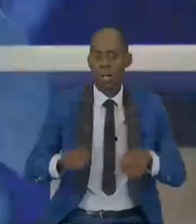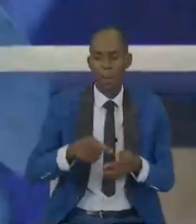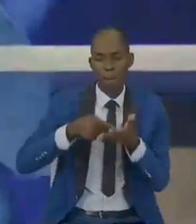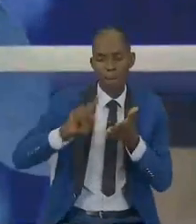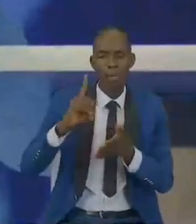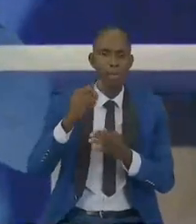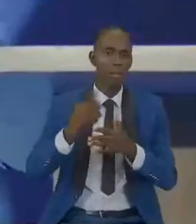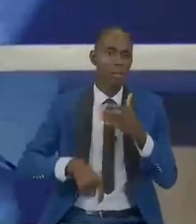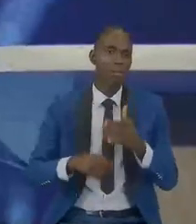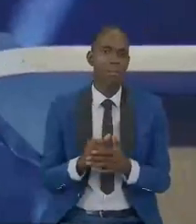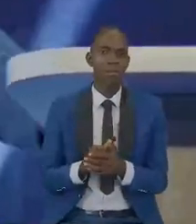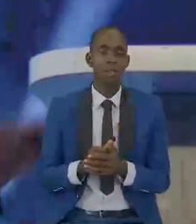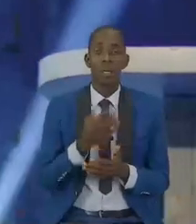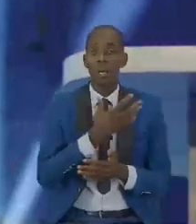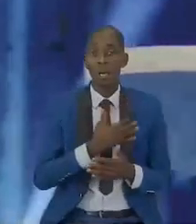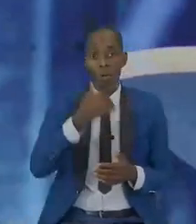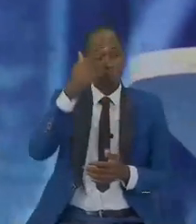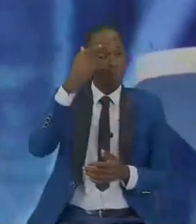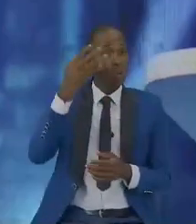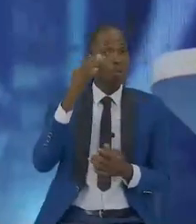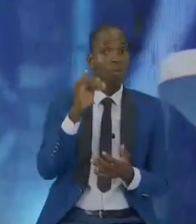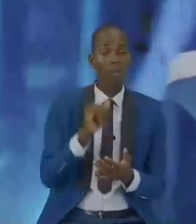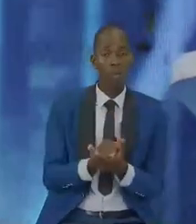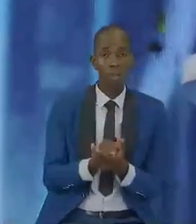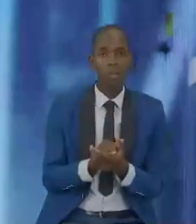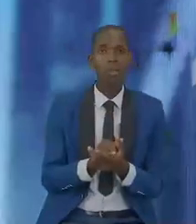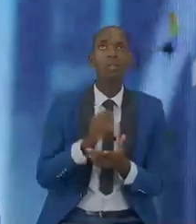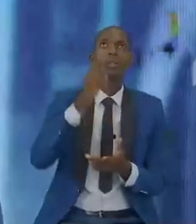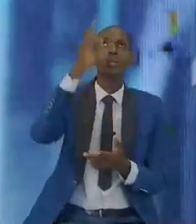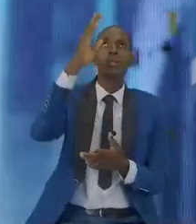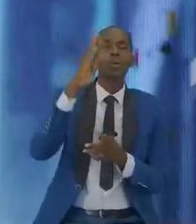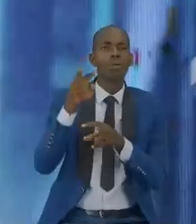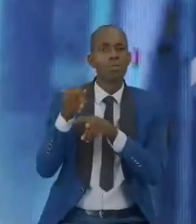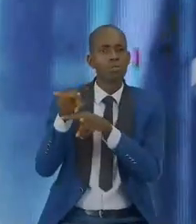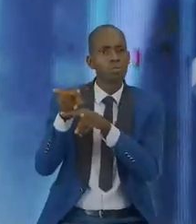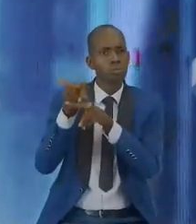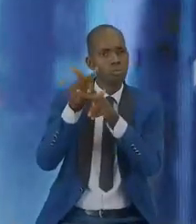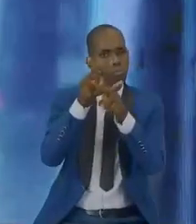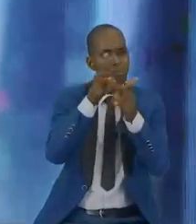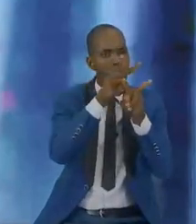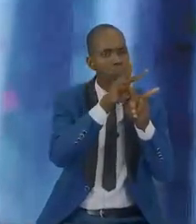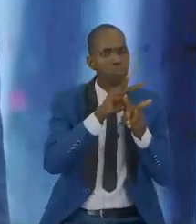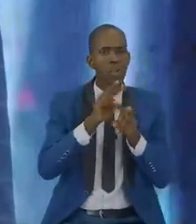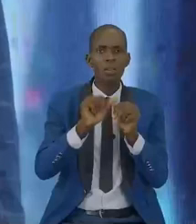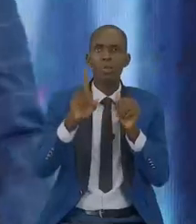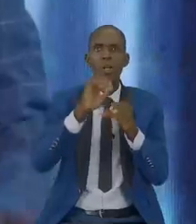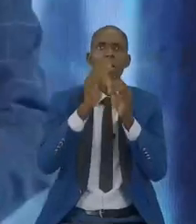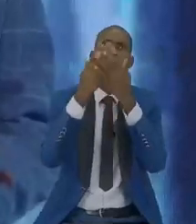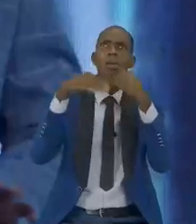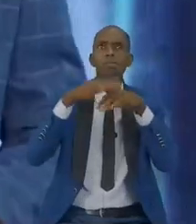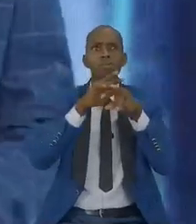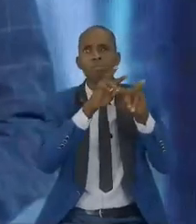racheter l'un l'autre, ni donner à Dieu le prix du rachat. Personne ne peut payer le prix. C'est à cause de cela que Dieu